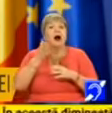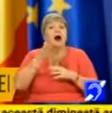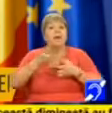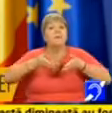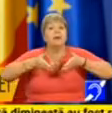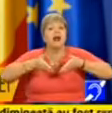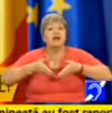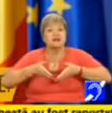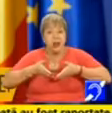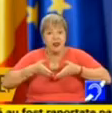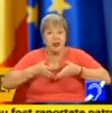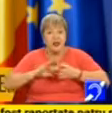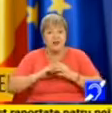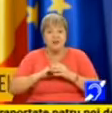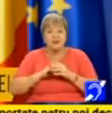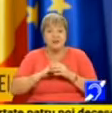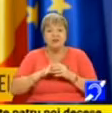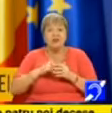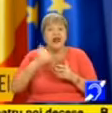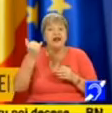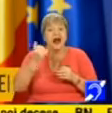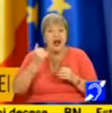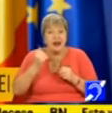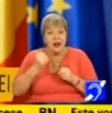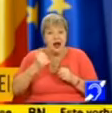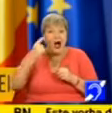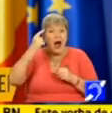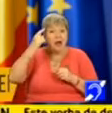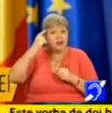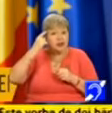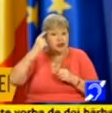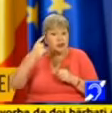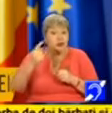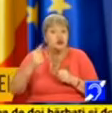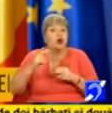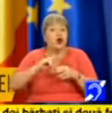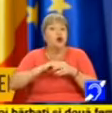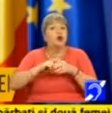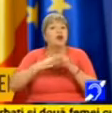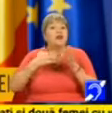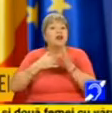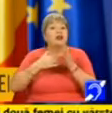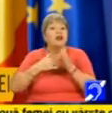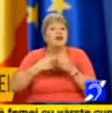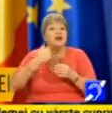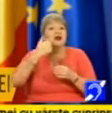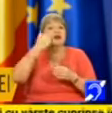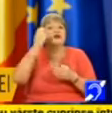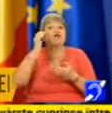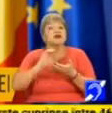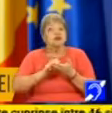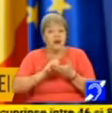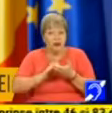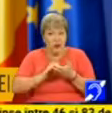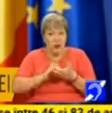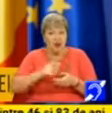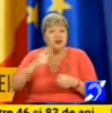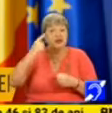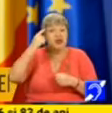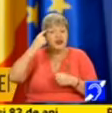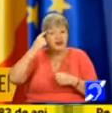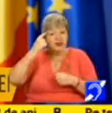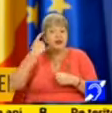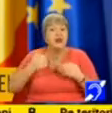prezente, care au știut să intervină atunci când a fost cazul și au știut să vină